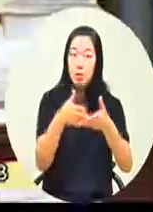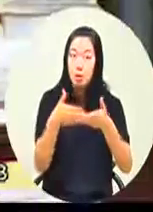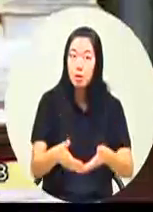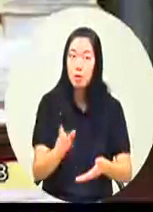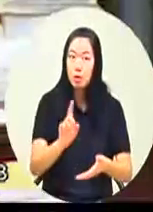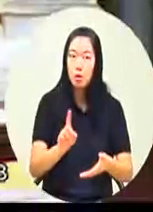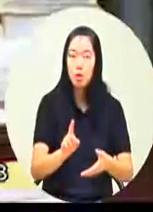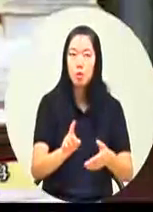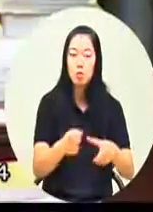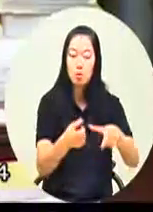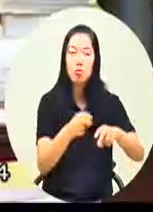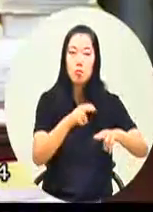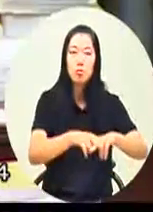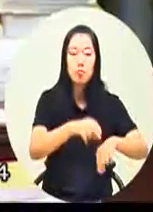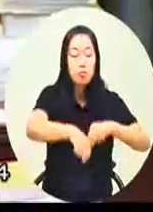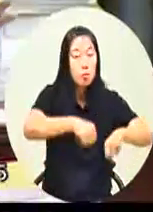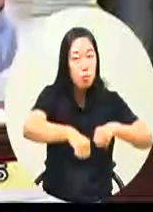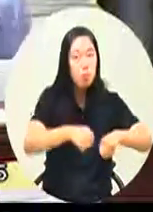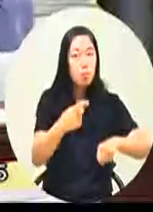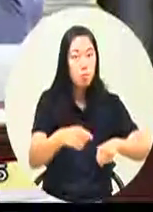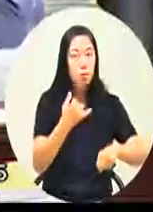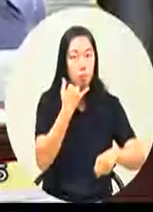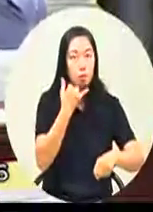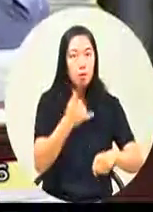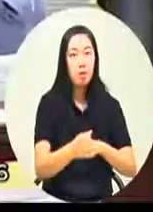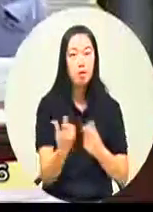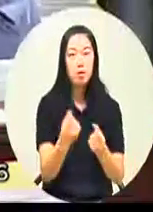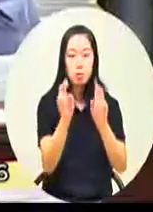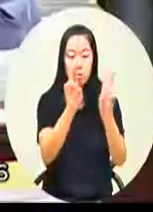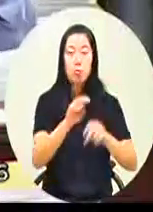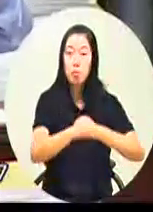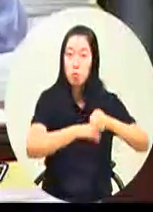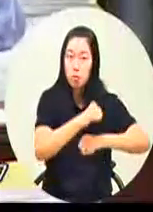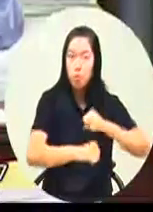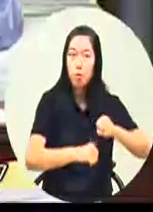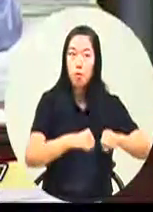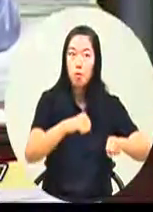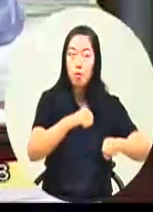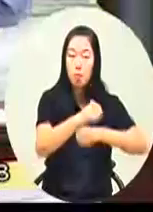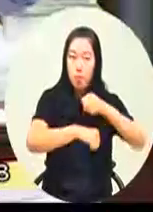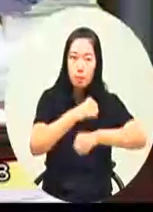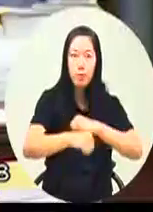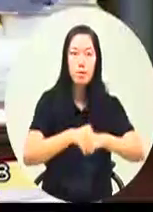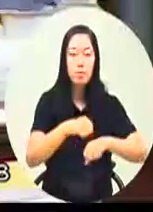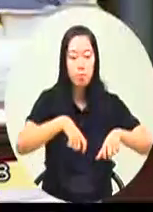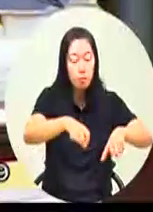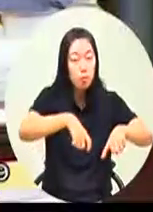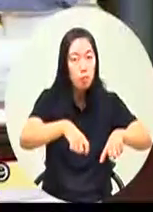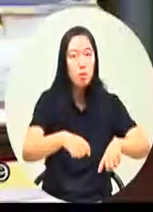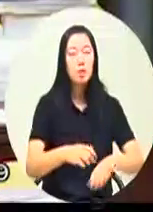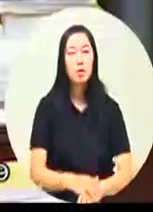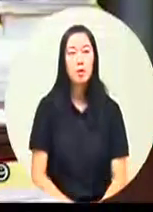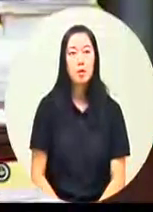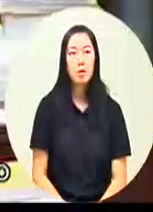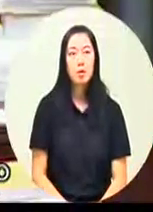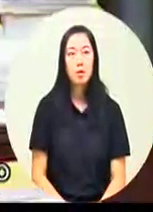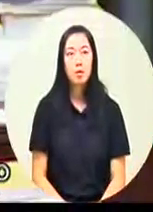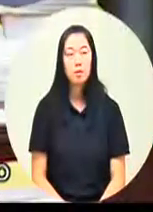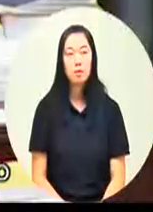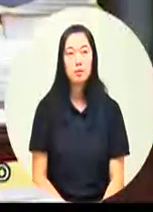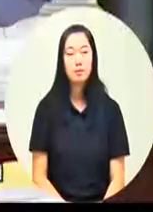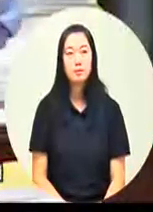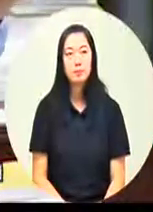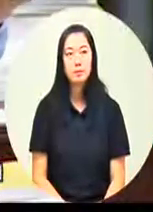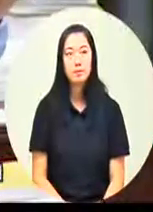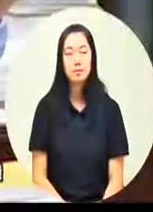电力要耍爱安，可能会电动脚踏车的来临。各位，你坐，让你坐好的时候，已经是电动脚踏车